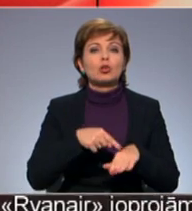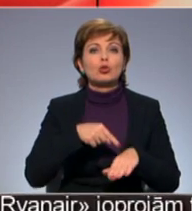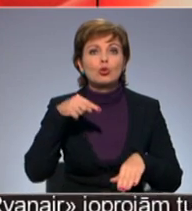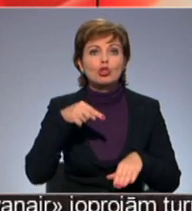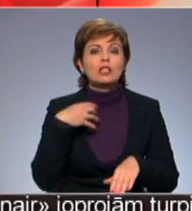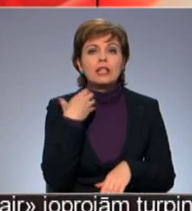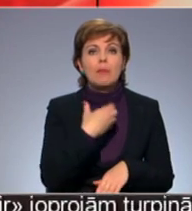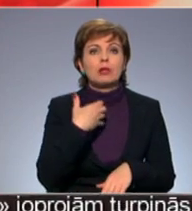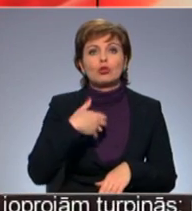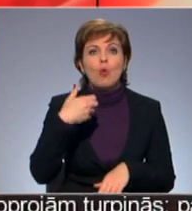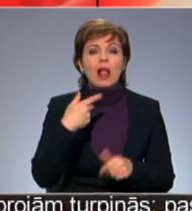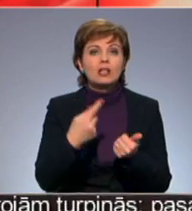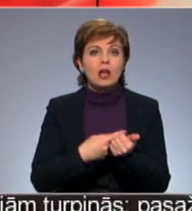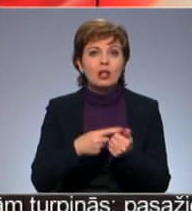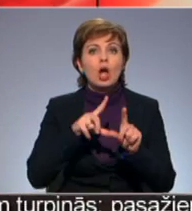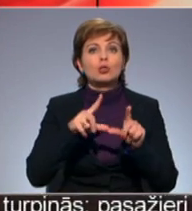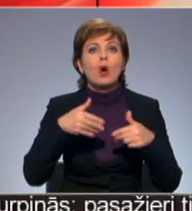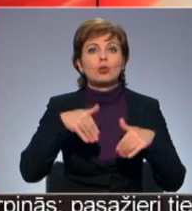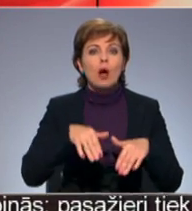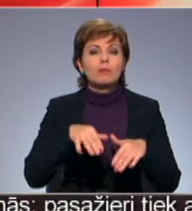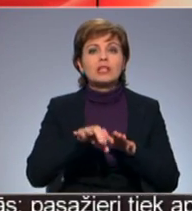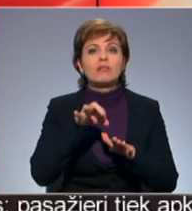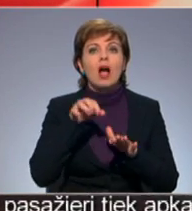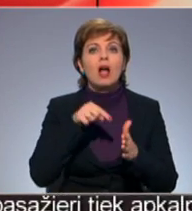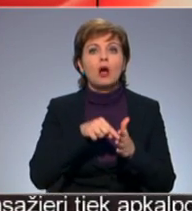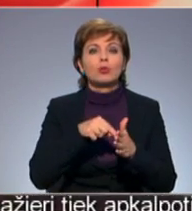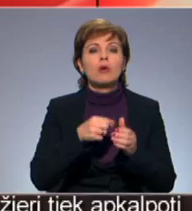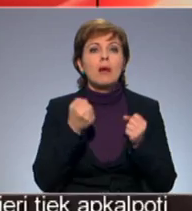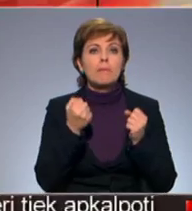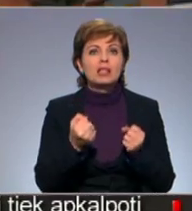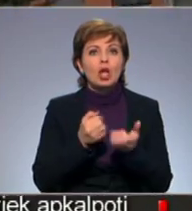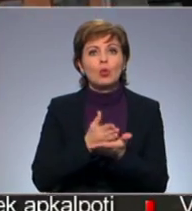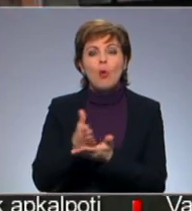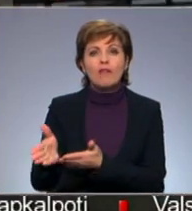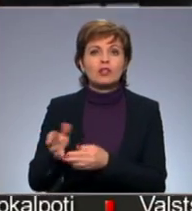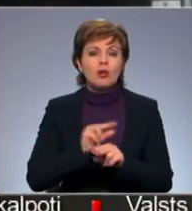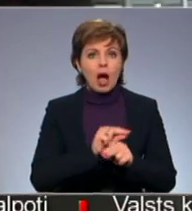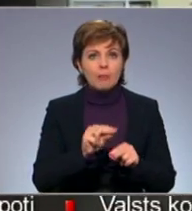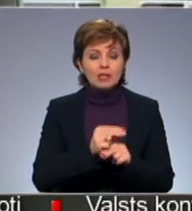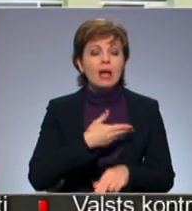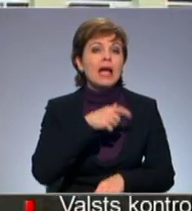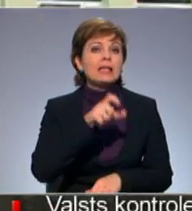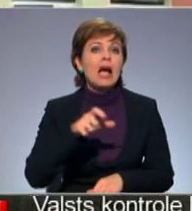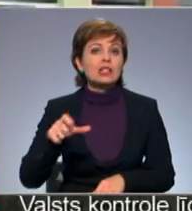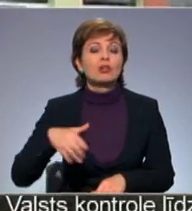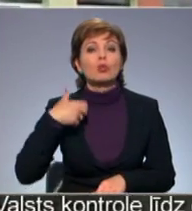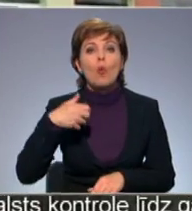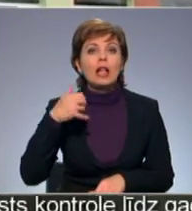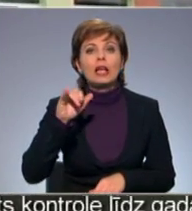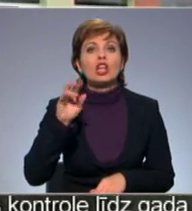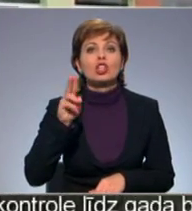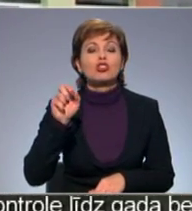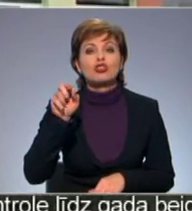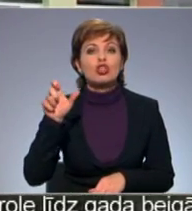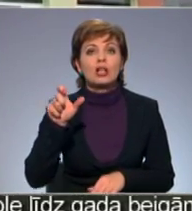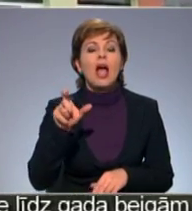kādu padziļināt novirzienu apmācību un no Ikšķila ziņo TV Spektrs. Iedzīvotāji un arī skolēni Ikšķilē ar katru gadu